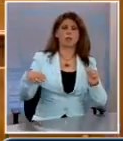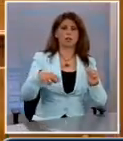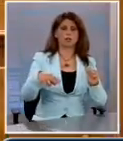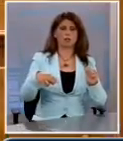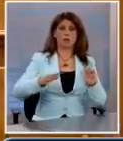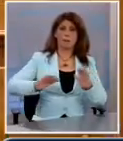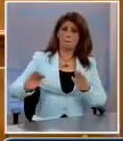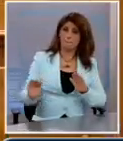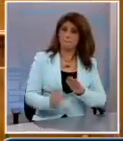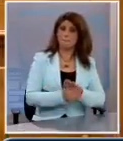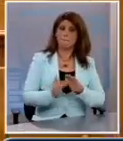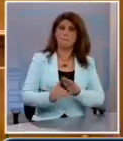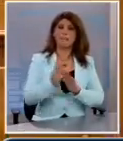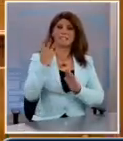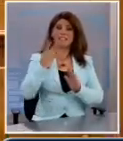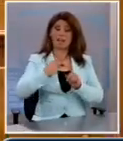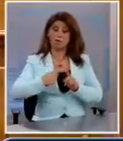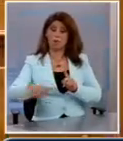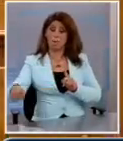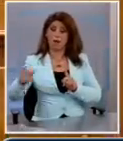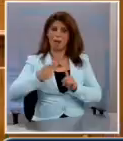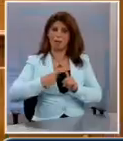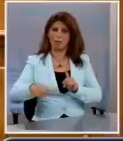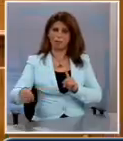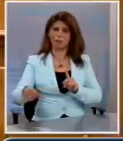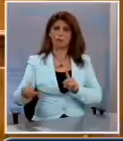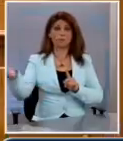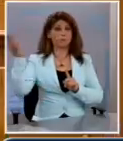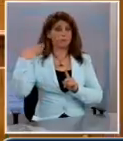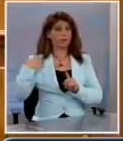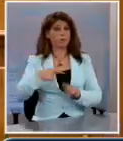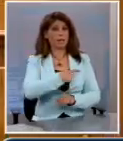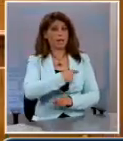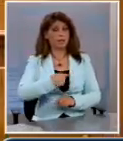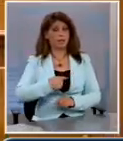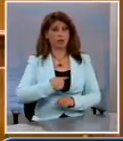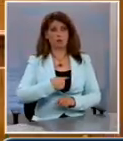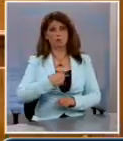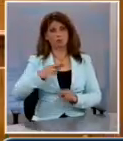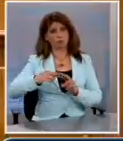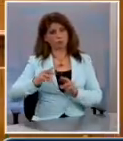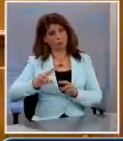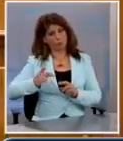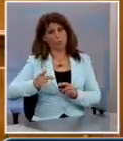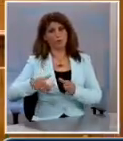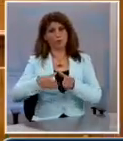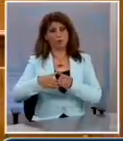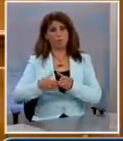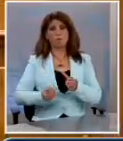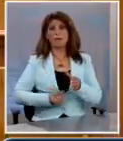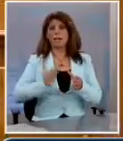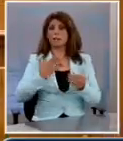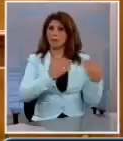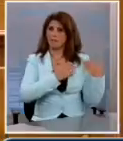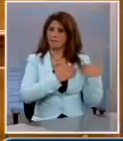περάσει ήδη 4 εβδομάδες από τότε που ως αρχηγός της αξιωματικής αντιπολίτευσης με αίσθημα